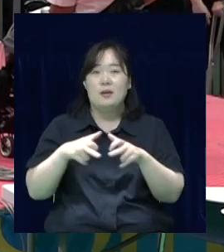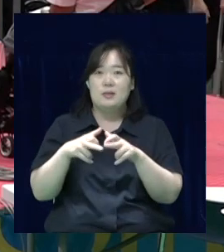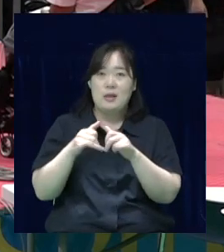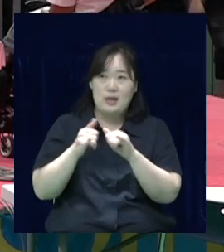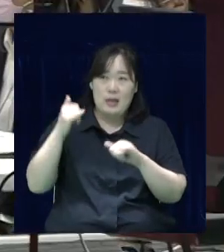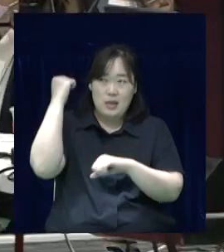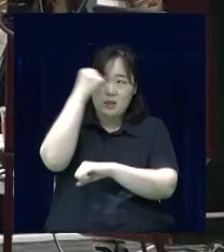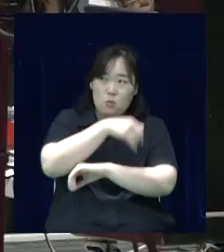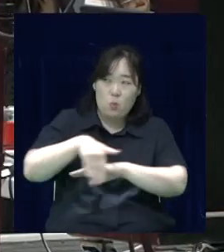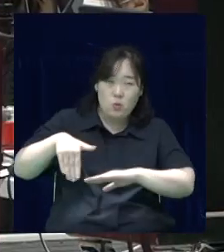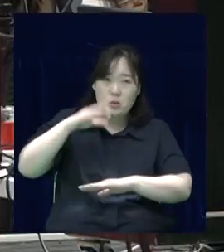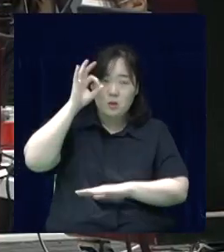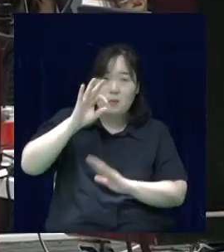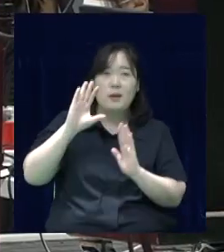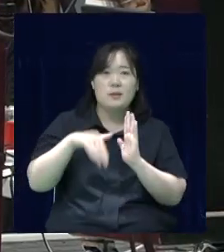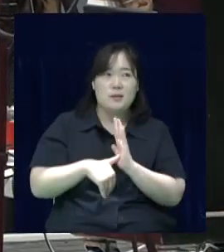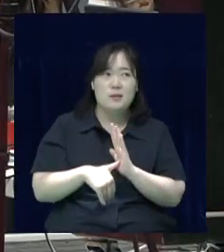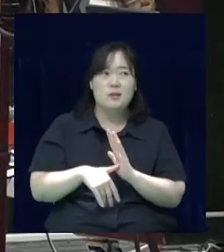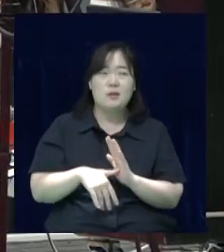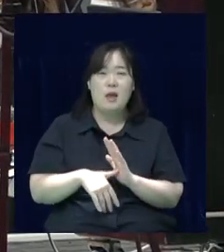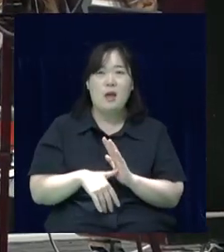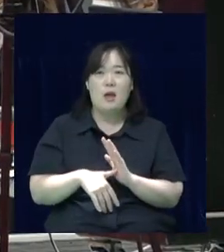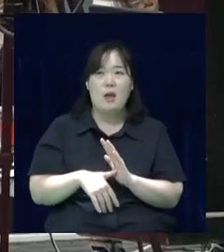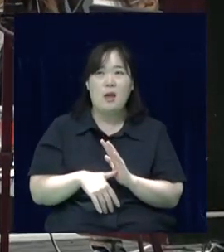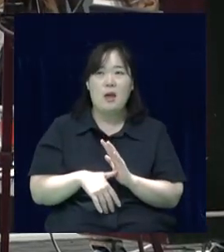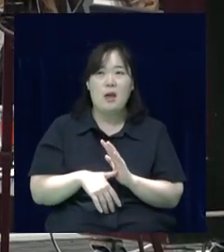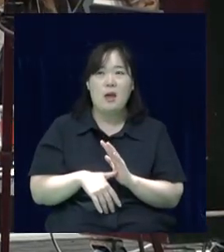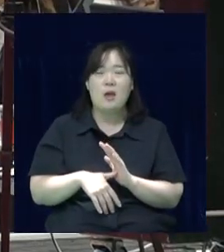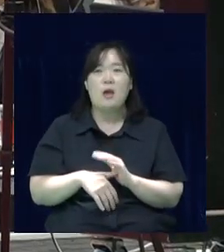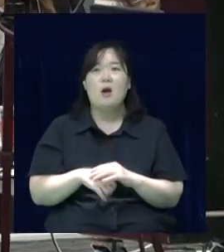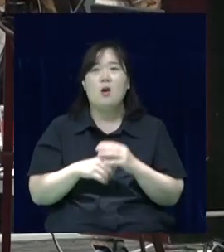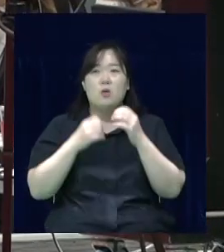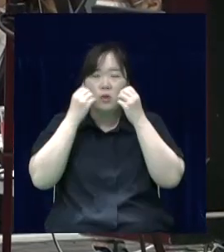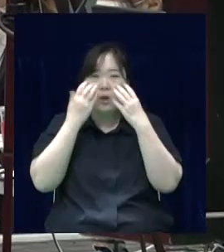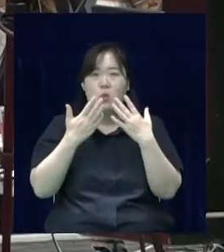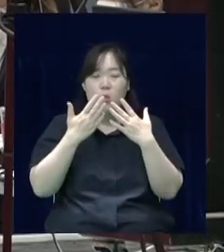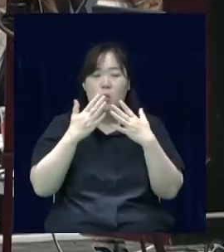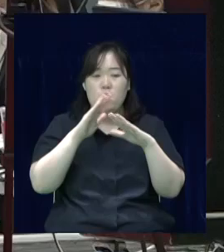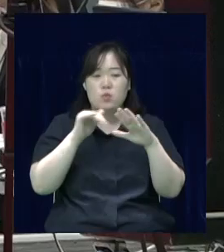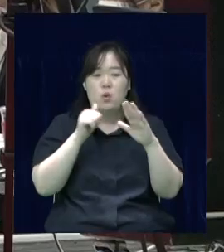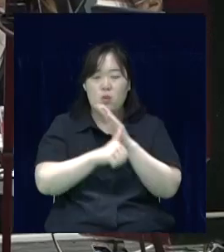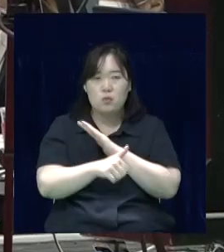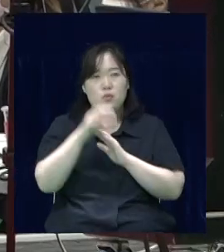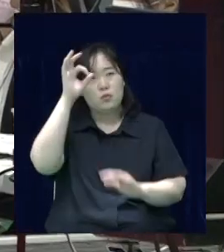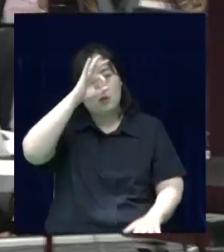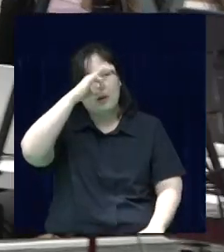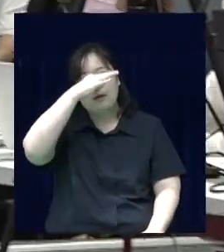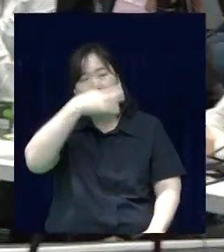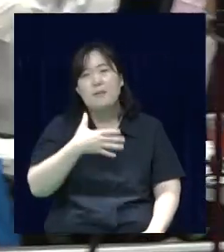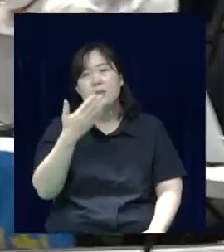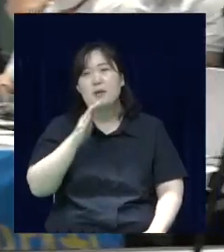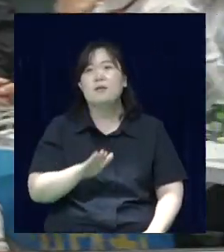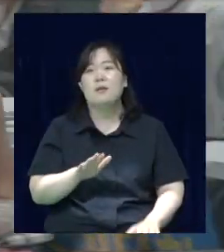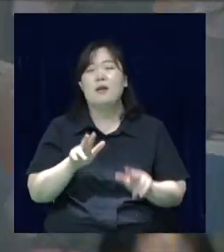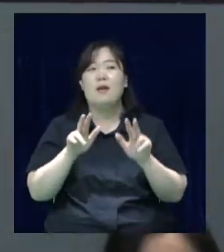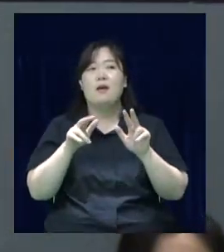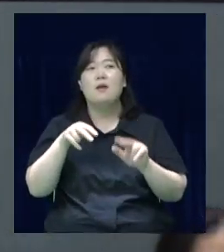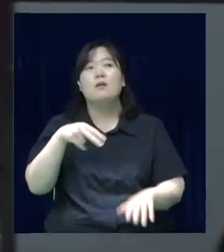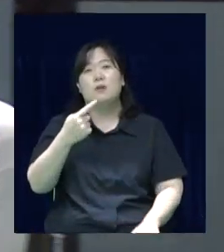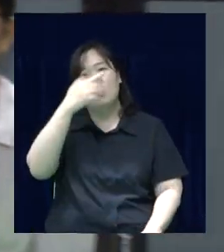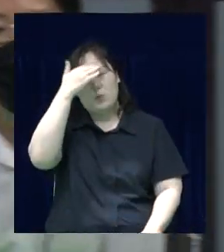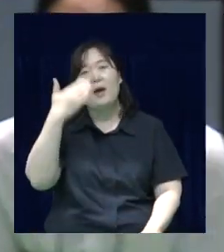스포츠 쪽을 봤을 때 세대 교체가 잘 이루어지지 않은 종목들도 네. 있는데. 참 이런 부분을 봤을 때는 다행이다라고 예. 생각이 들고